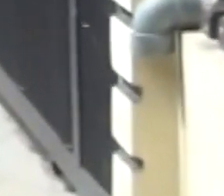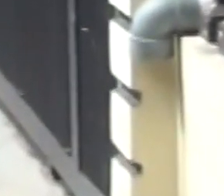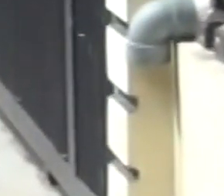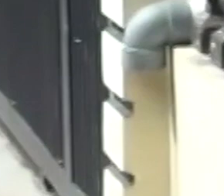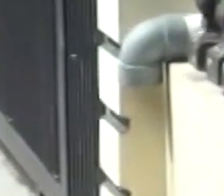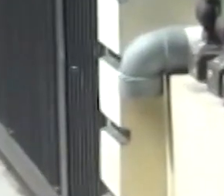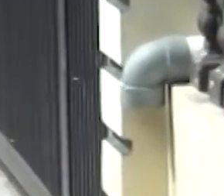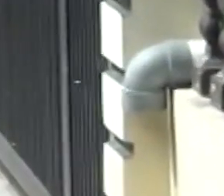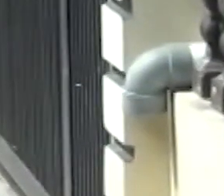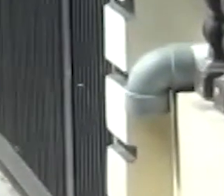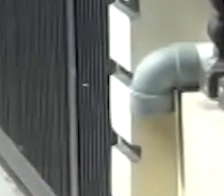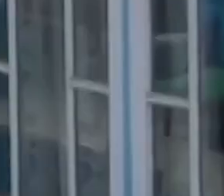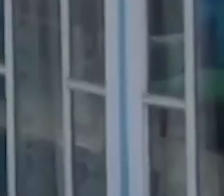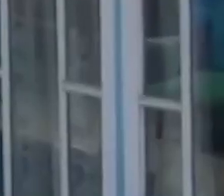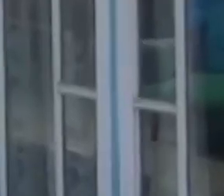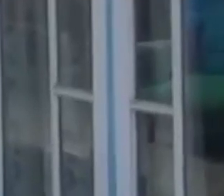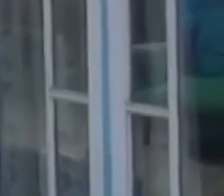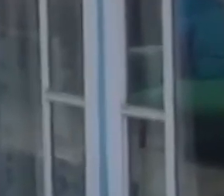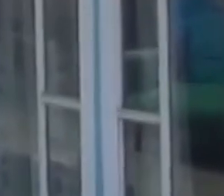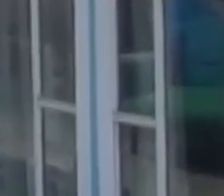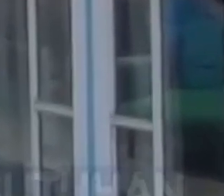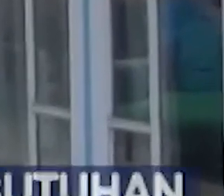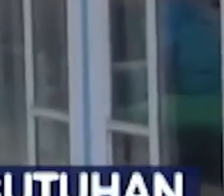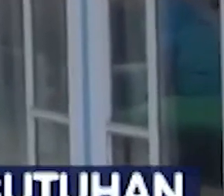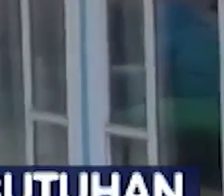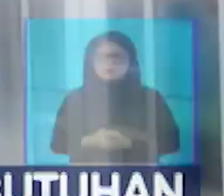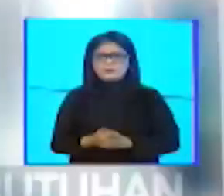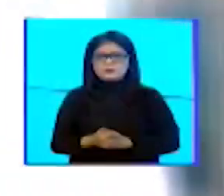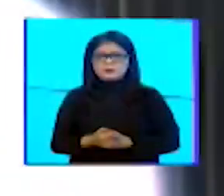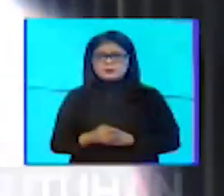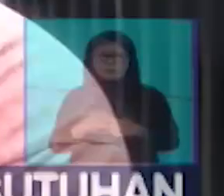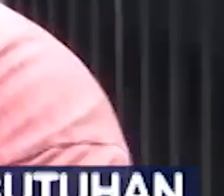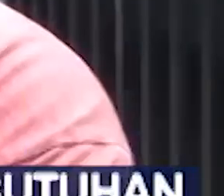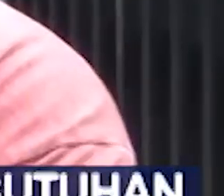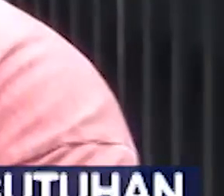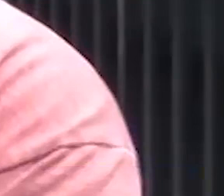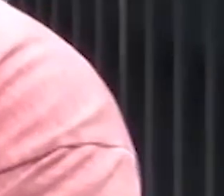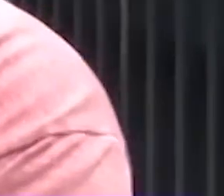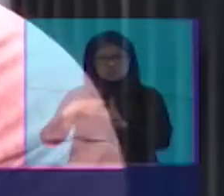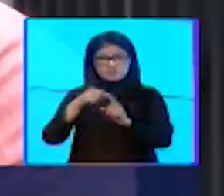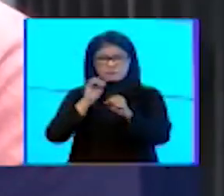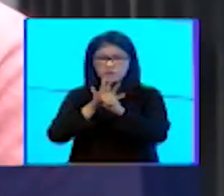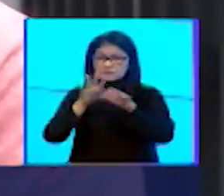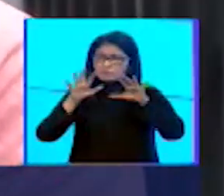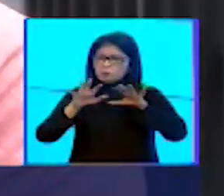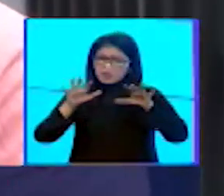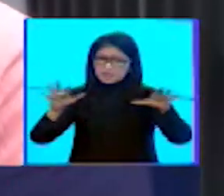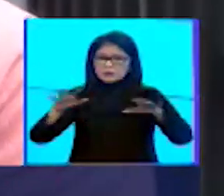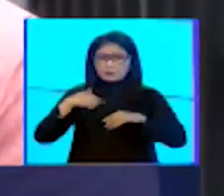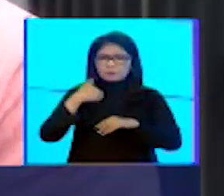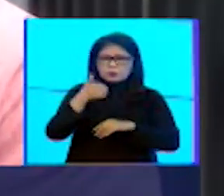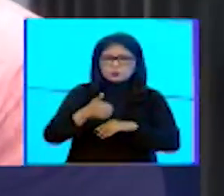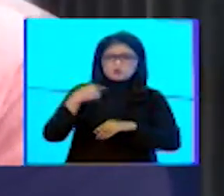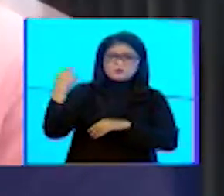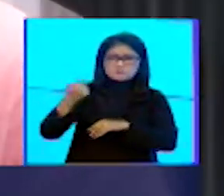positif COVID-19, mereka kesulitan dalam memenuhi kebutuhan sehari-hari. Susahnya keteter ini masalah tenaga relawan. Oh, tenaga